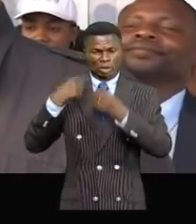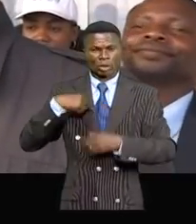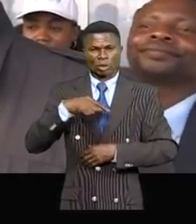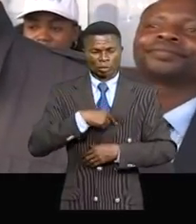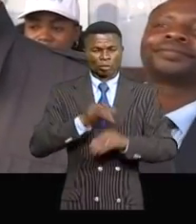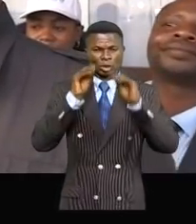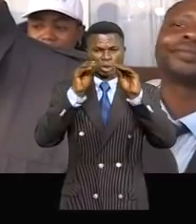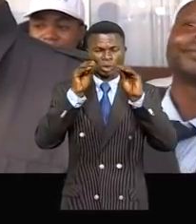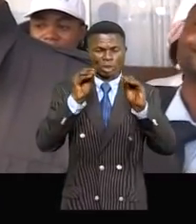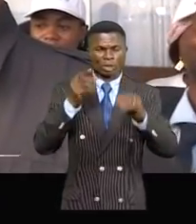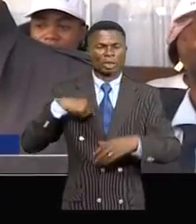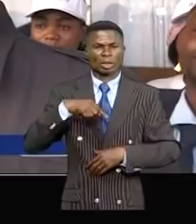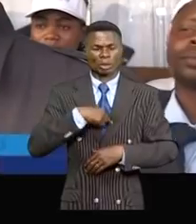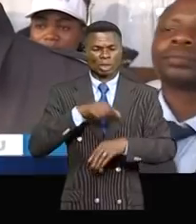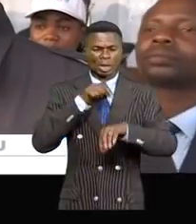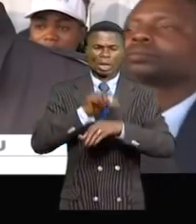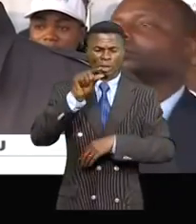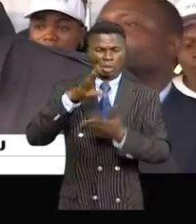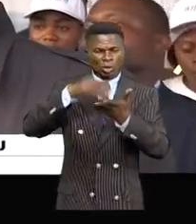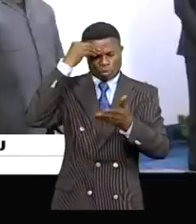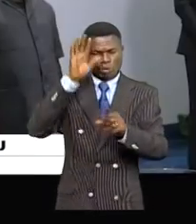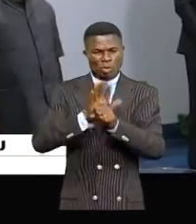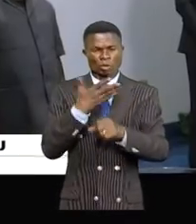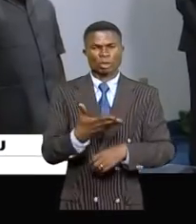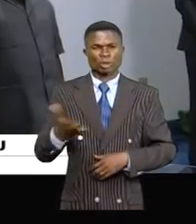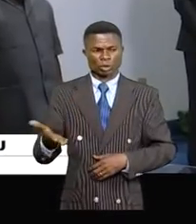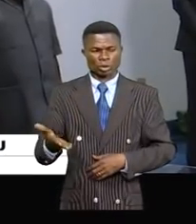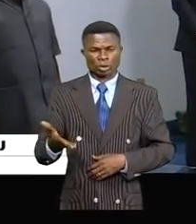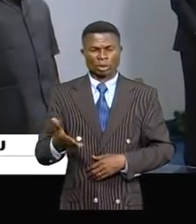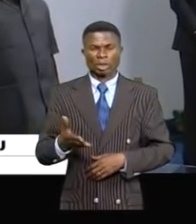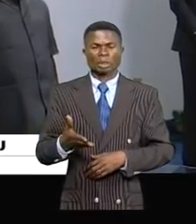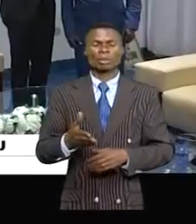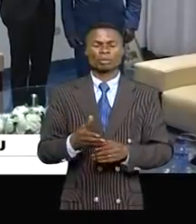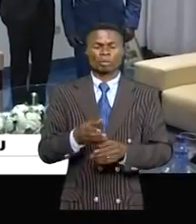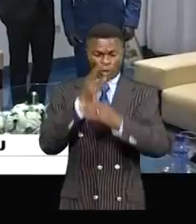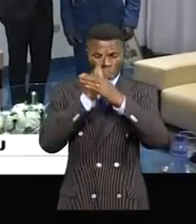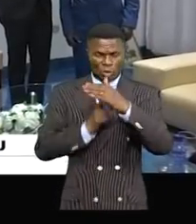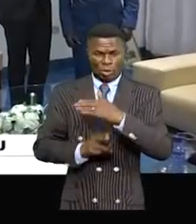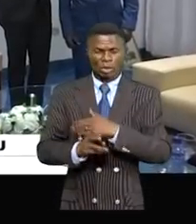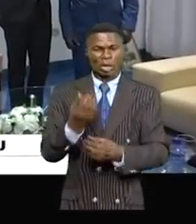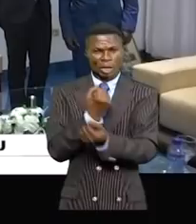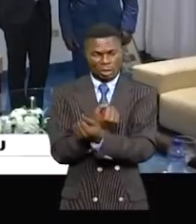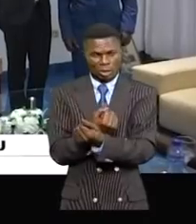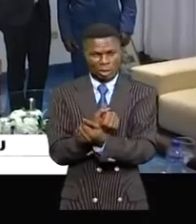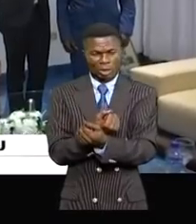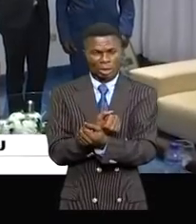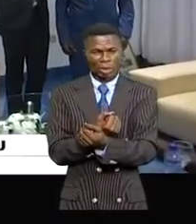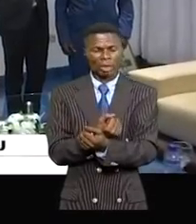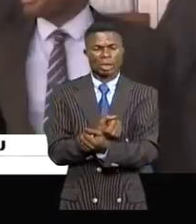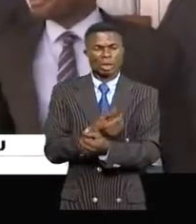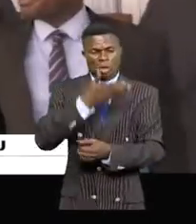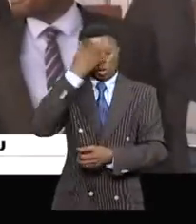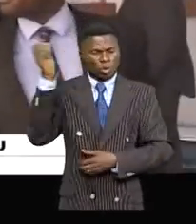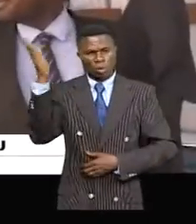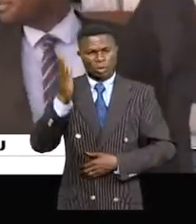nous a enseigné en quelques minutes, mais nous avons appris beaucoup. Ce geste d'humilité et de respect restera à jamais